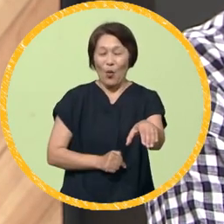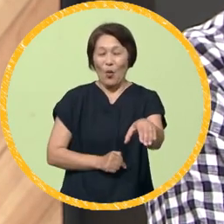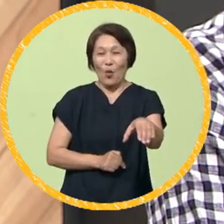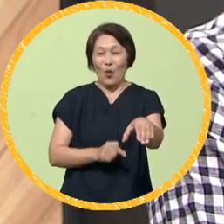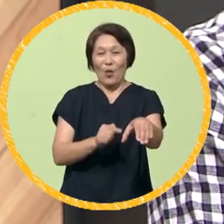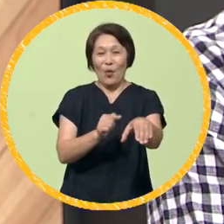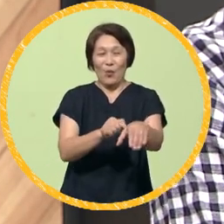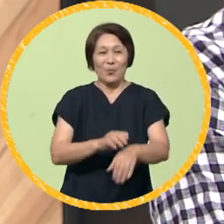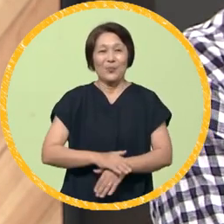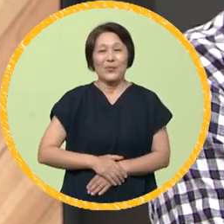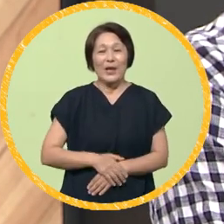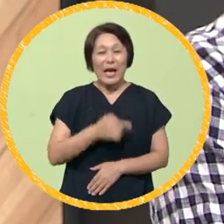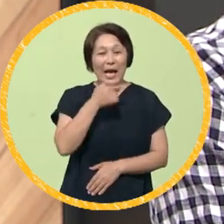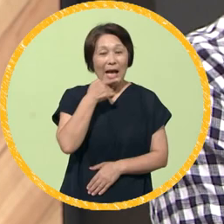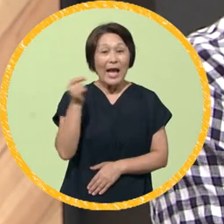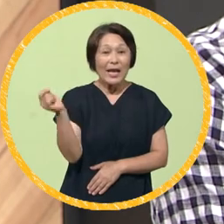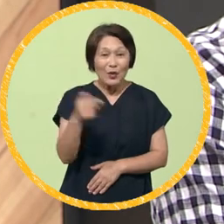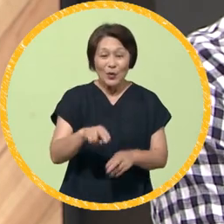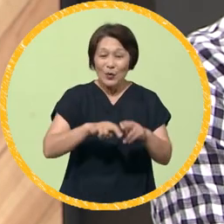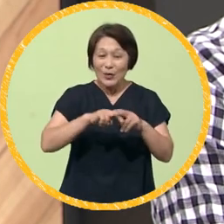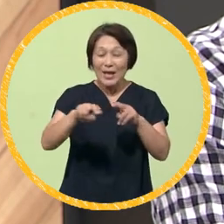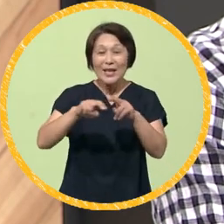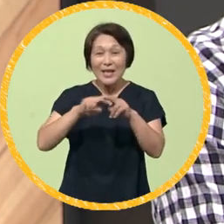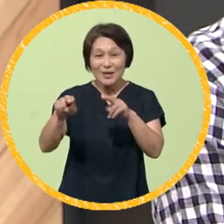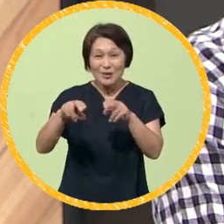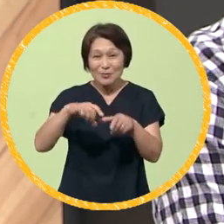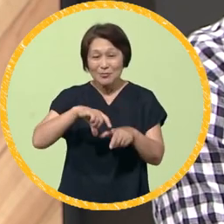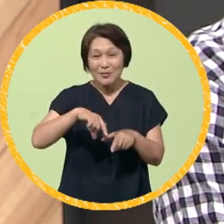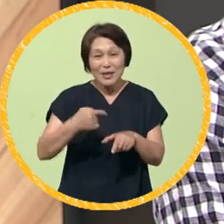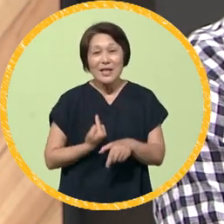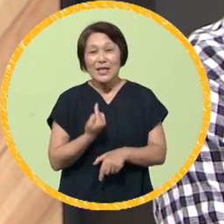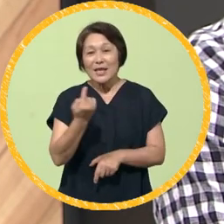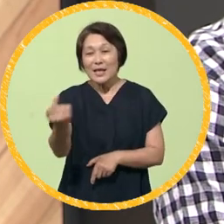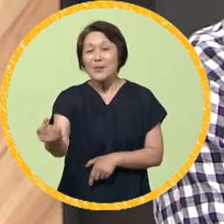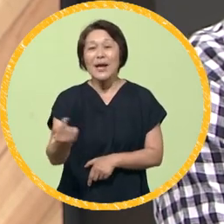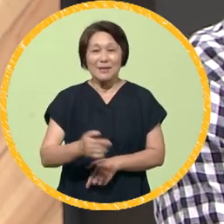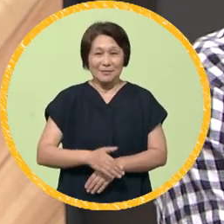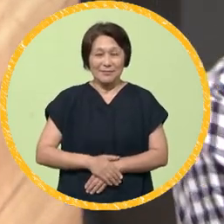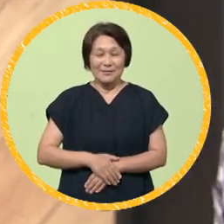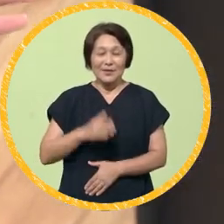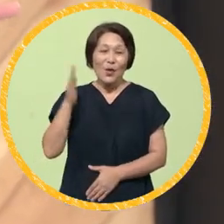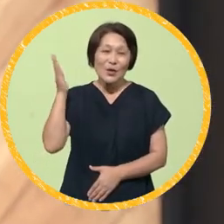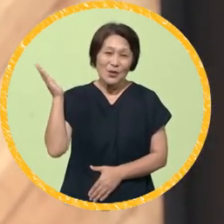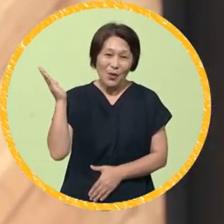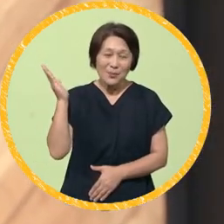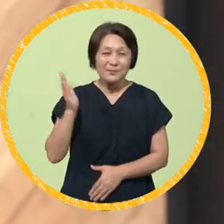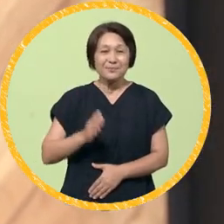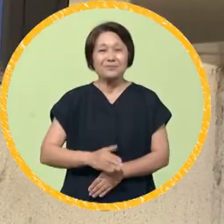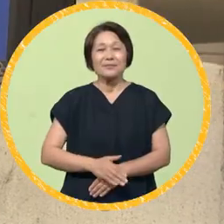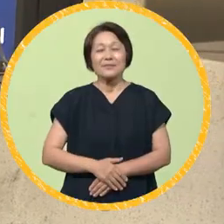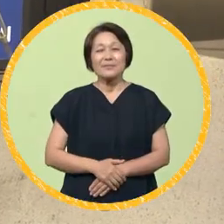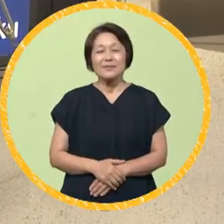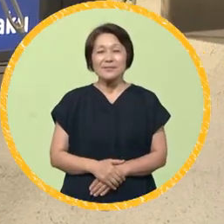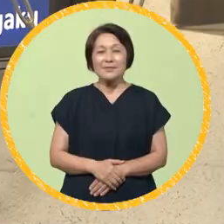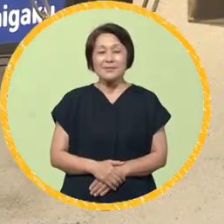となっている京急電鉄の方から見ていきたいと思います。こちらをご覧ください。どうぞ。